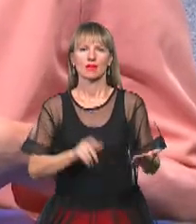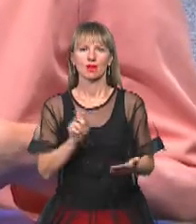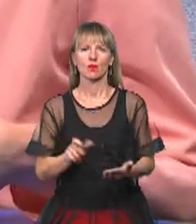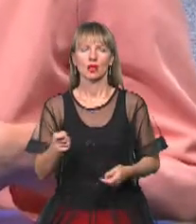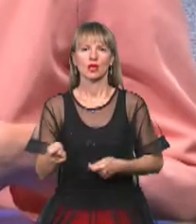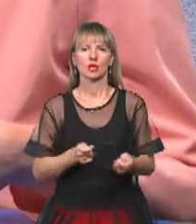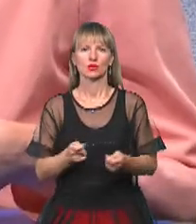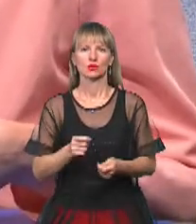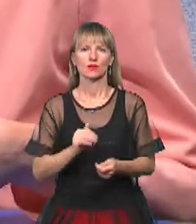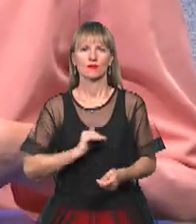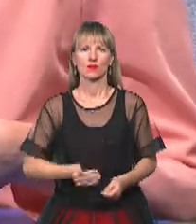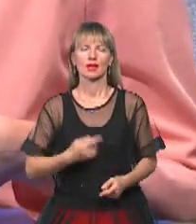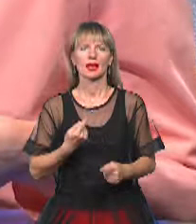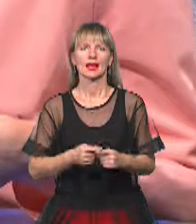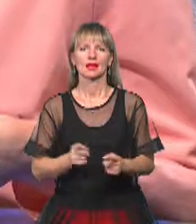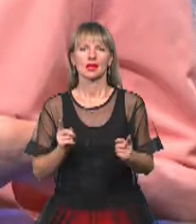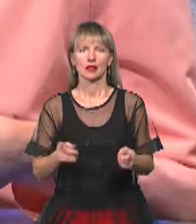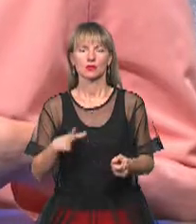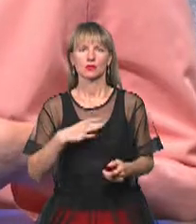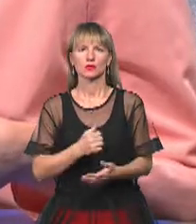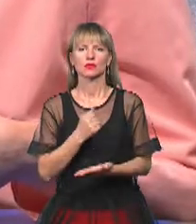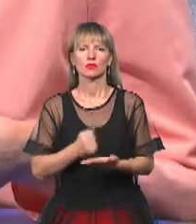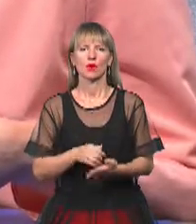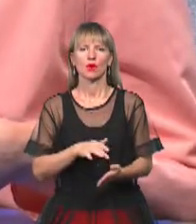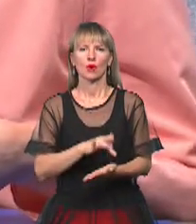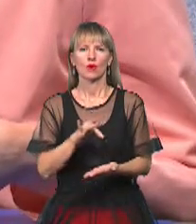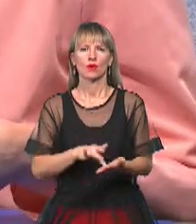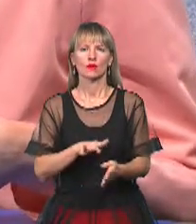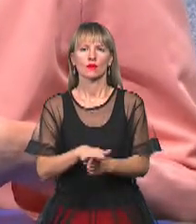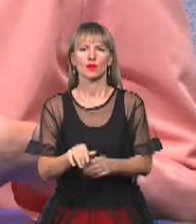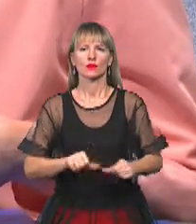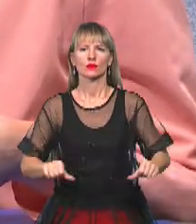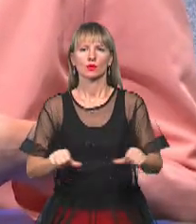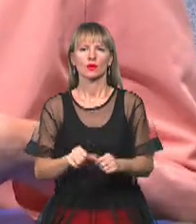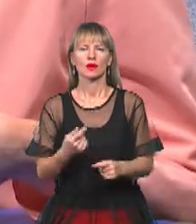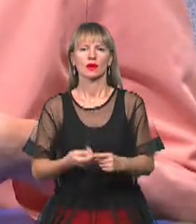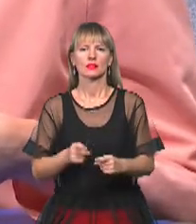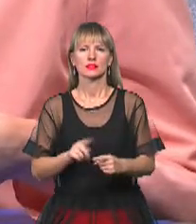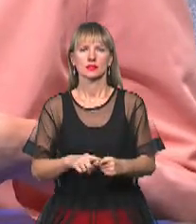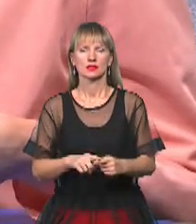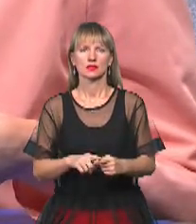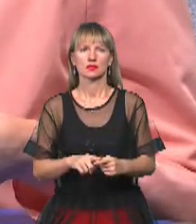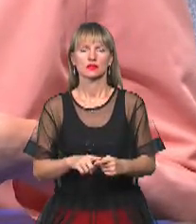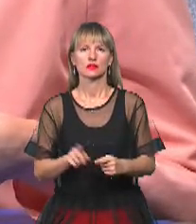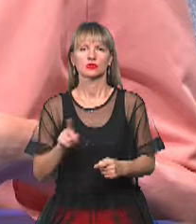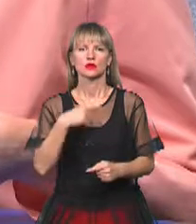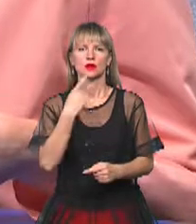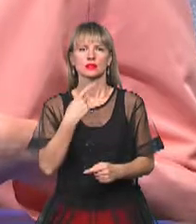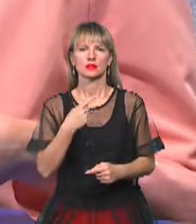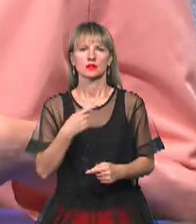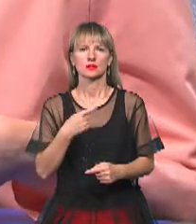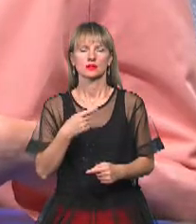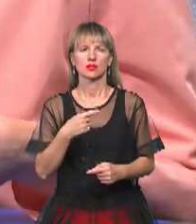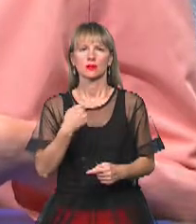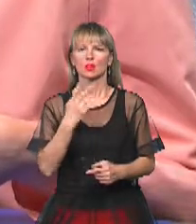компаній? Це регламент був затверджений міськвиконкомом. Це свого роду такий, знаєте, як що казати таким досить